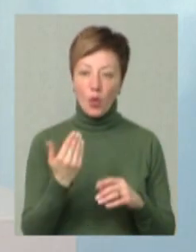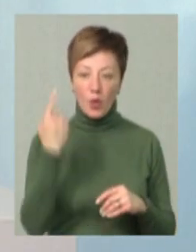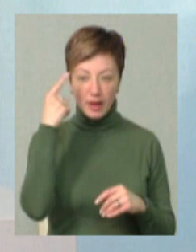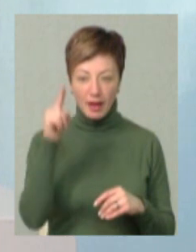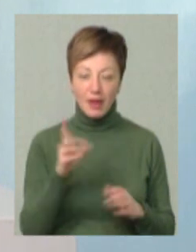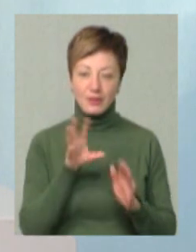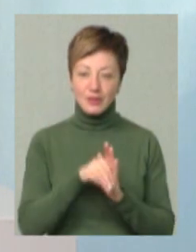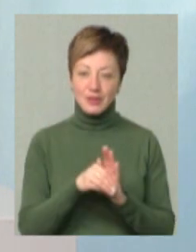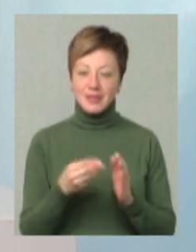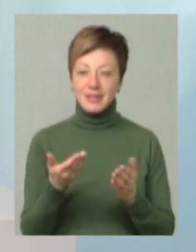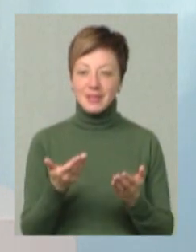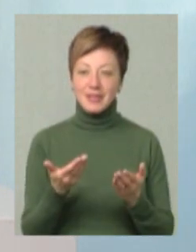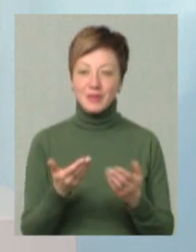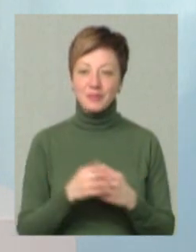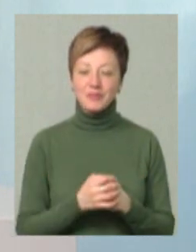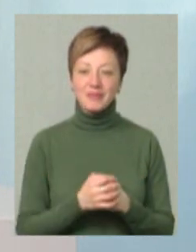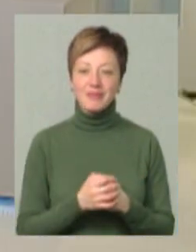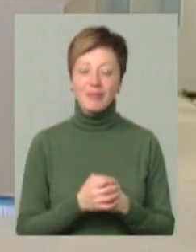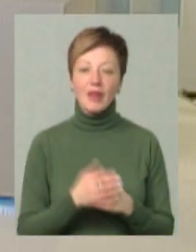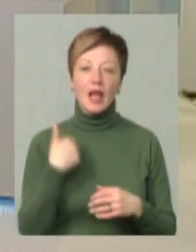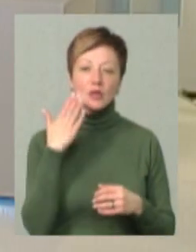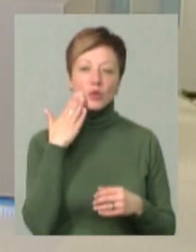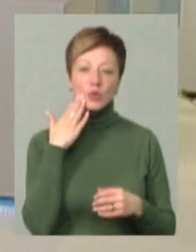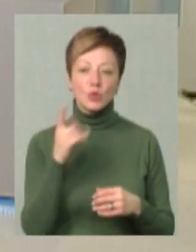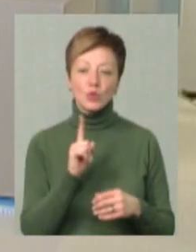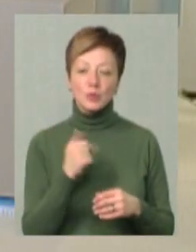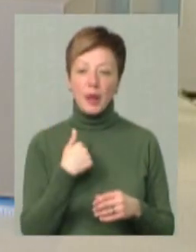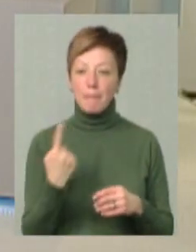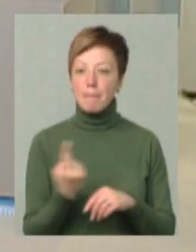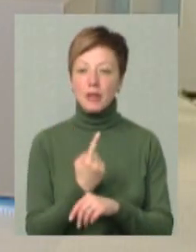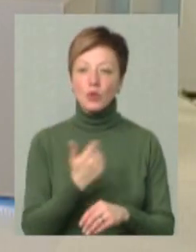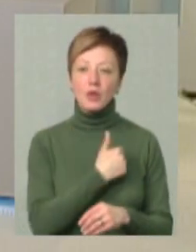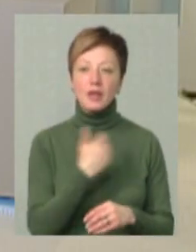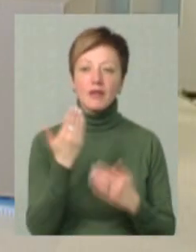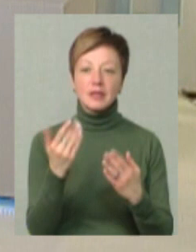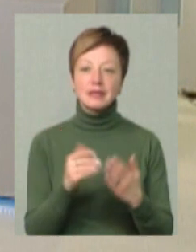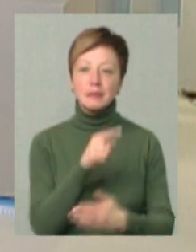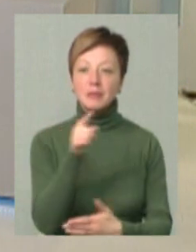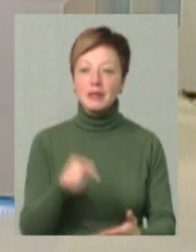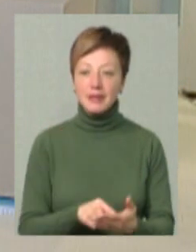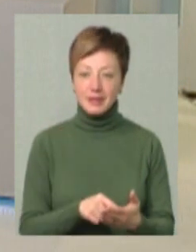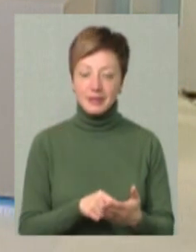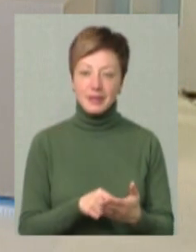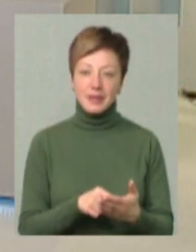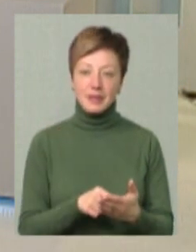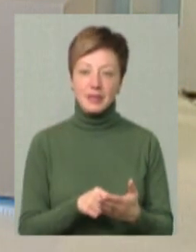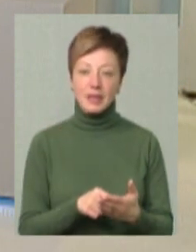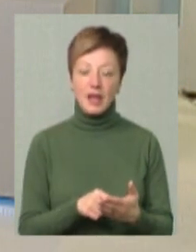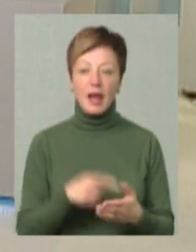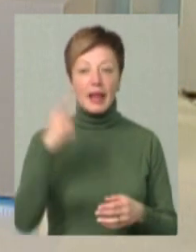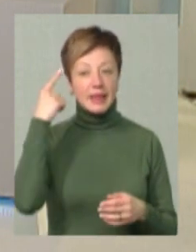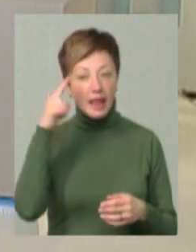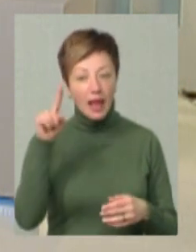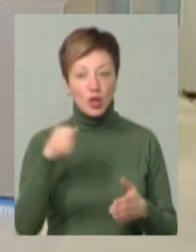ідея, в яку він зайшов до наших кабінетів. А я зорієнтую, щоб я найперше хотіла від вас почути, ну, від власне